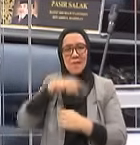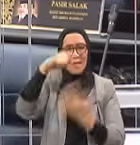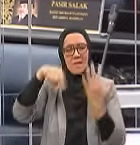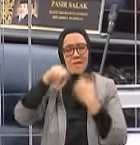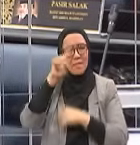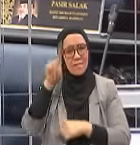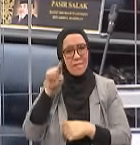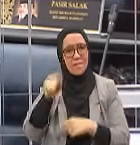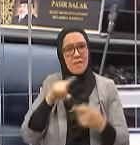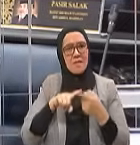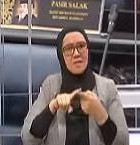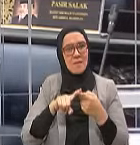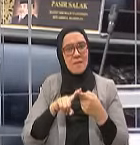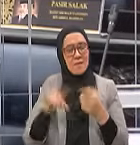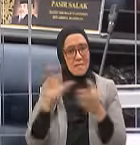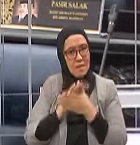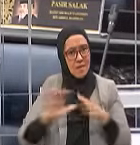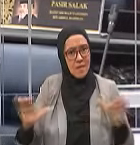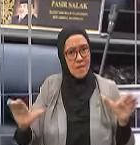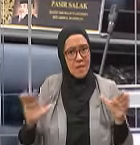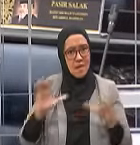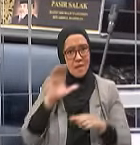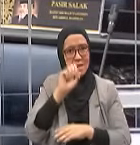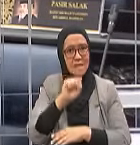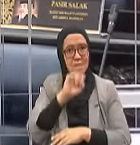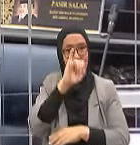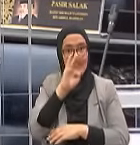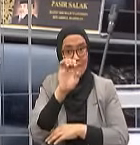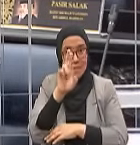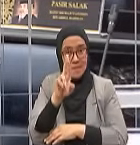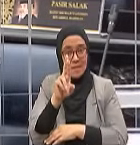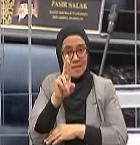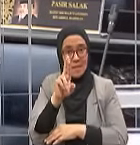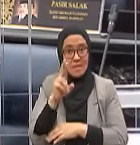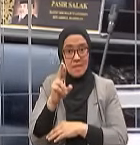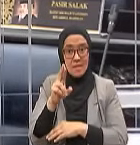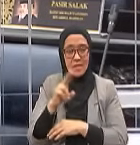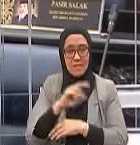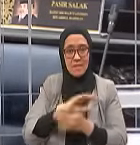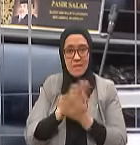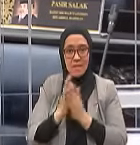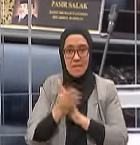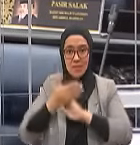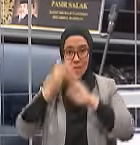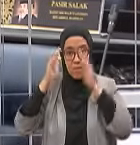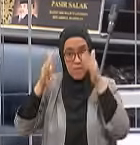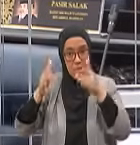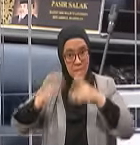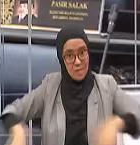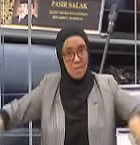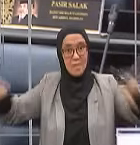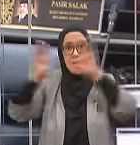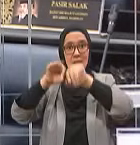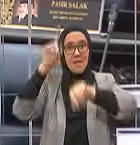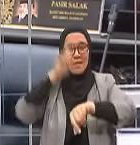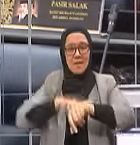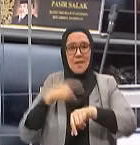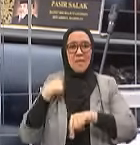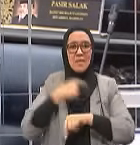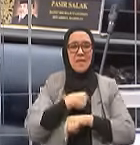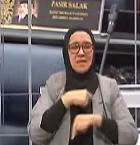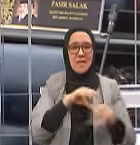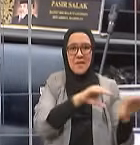Si Boy itu menjadi fokus penting saat kita beralih ke fasa digitalisasi ekonomi ini dengan